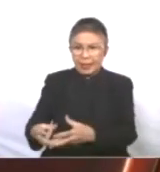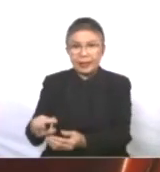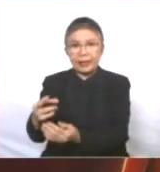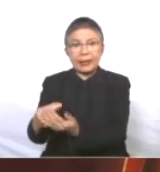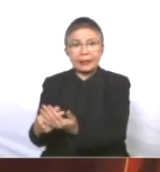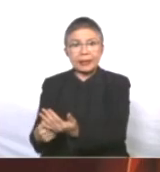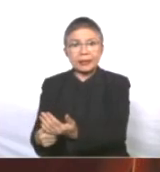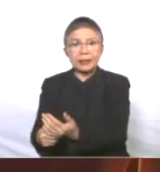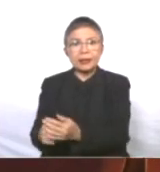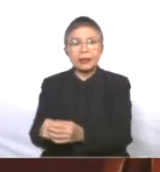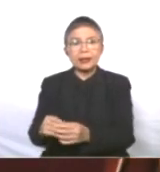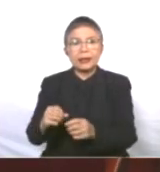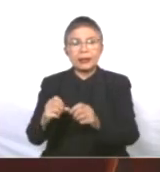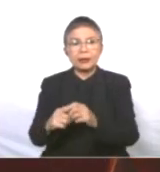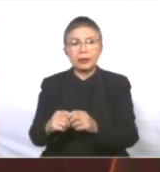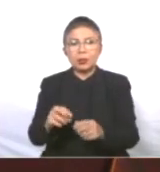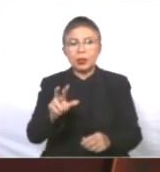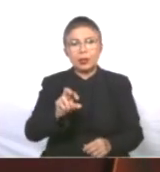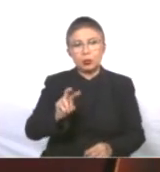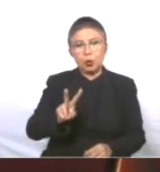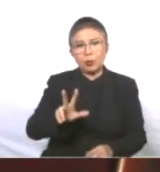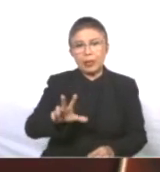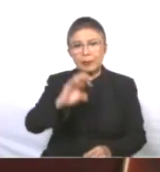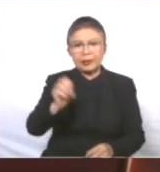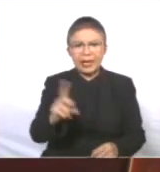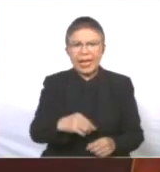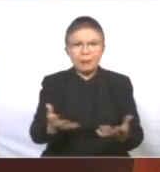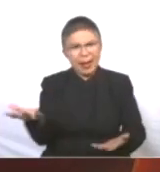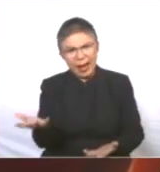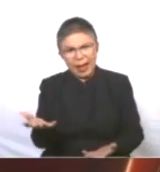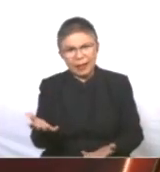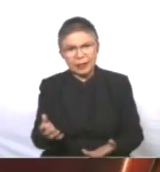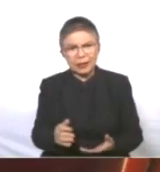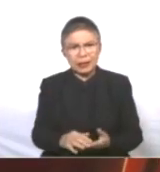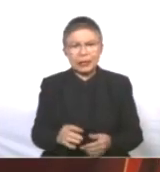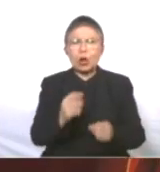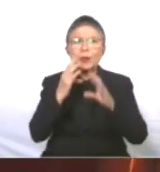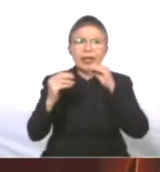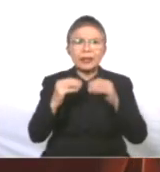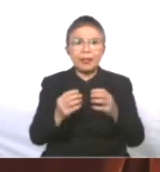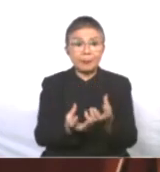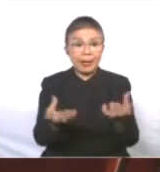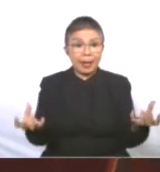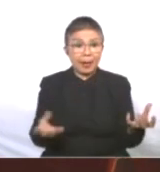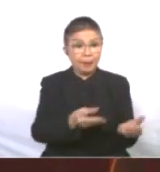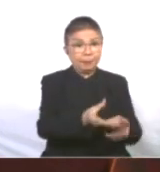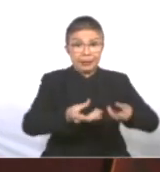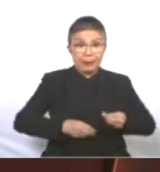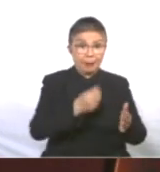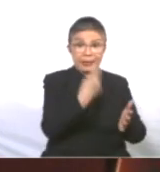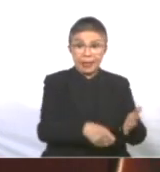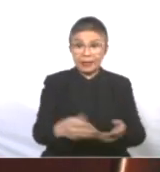ratio? Anda bicara 23%, 23% dari apa ini? Kalau Anda bicara bahwa beda antara penerimaan